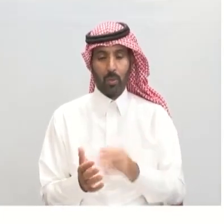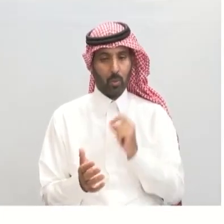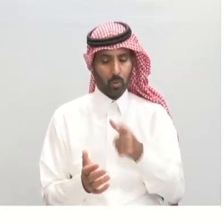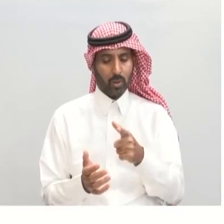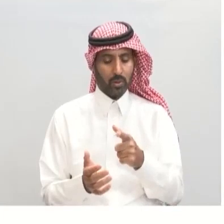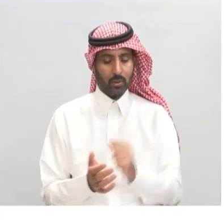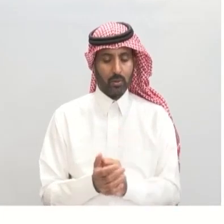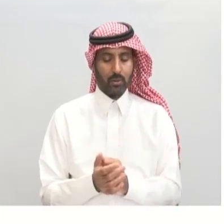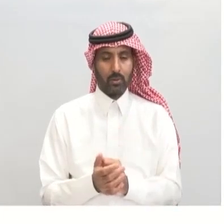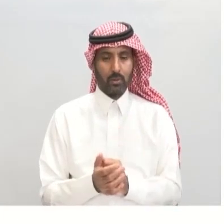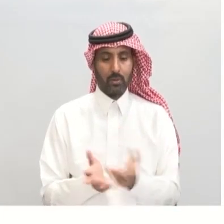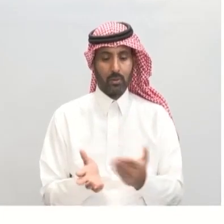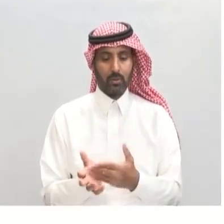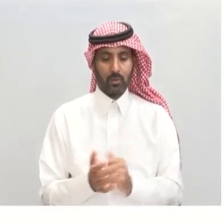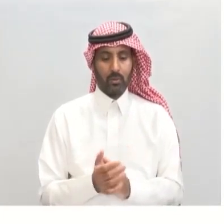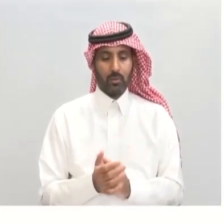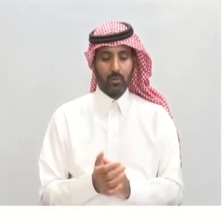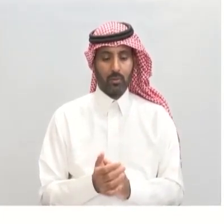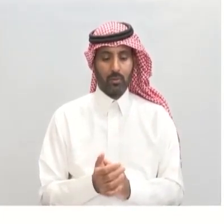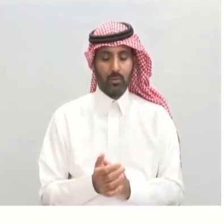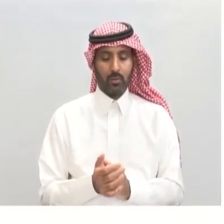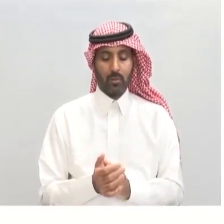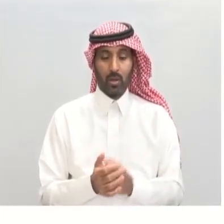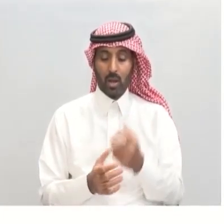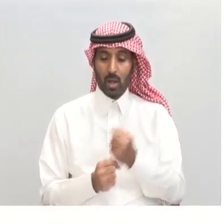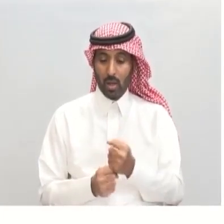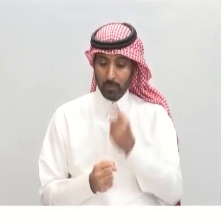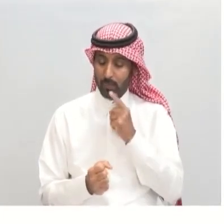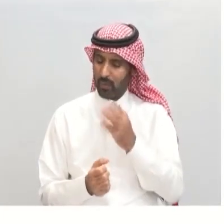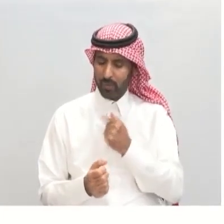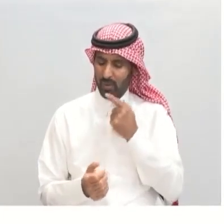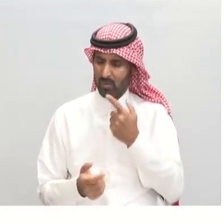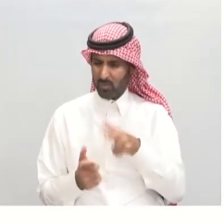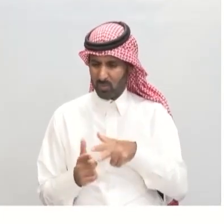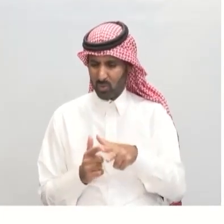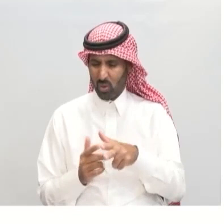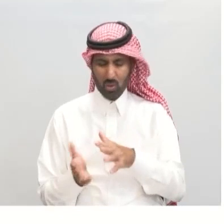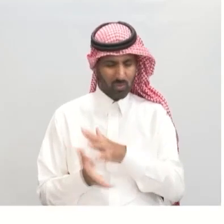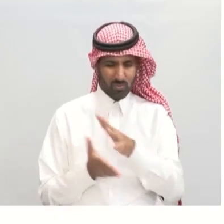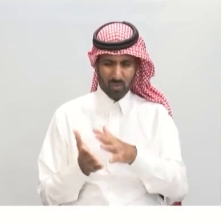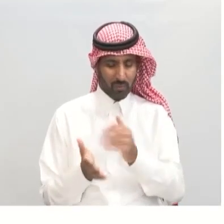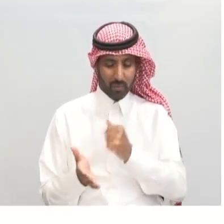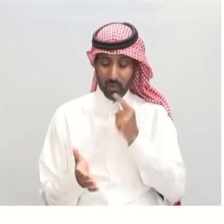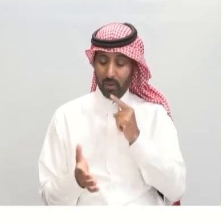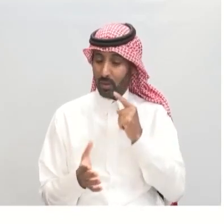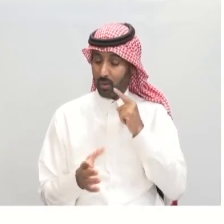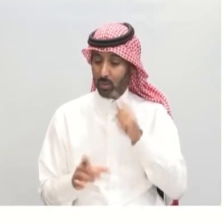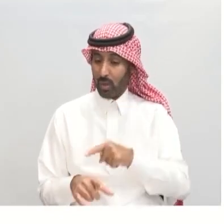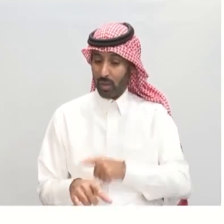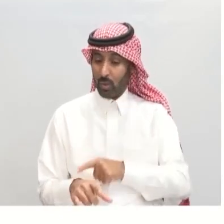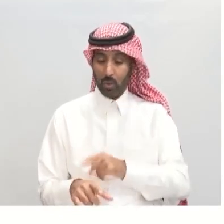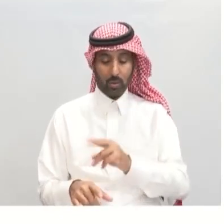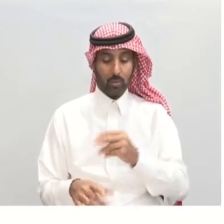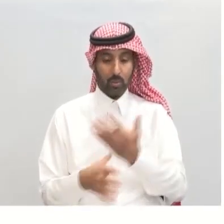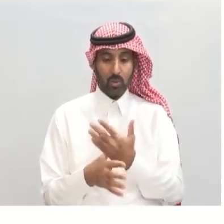رايكم احسنتم كذلكم الامن من خلاف يقع بين الصحابه لان النبي عليه الصلاه والسلام